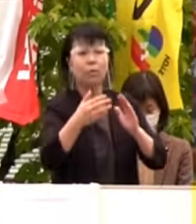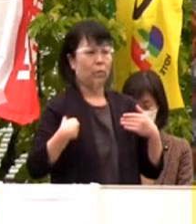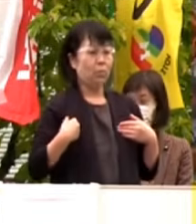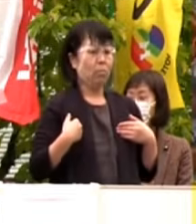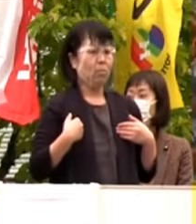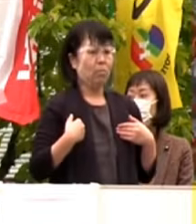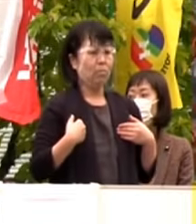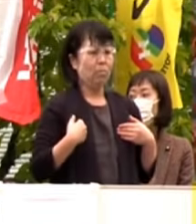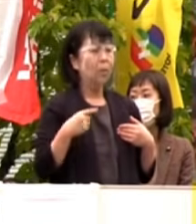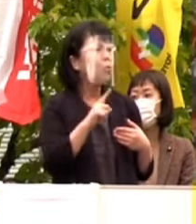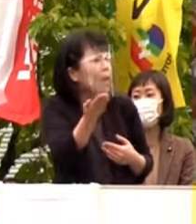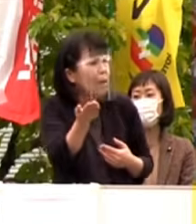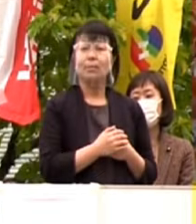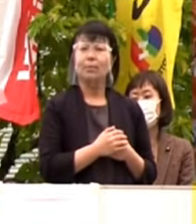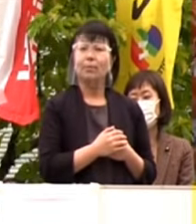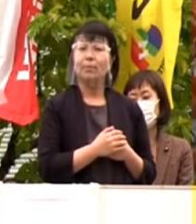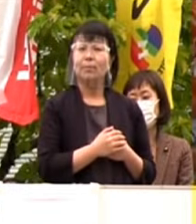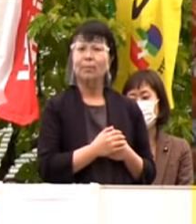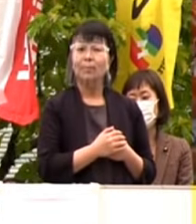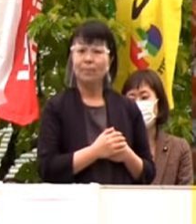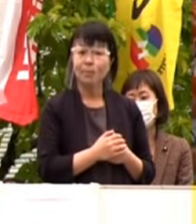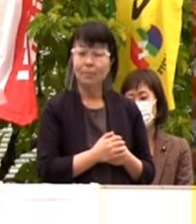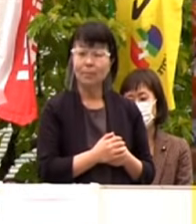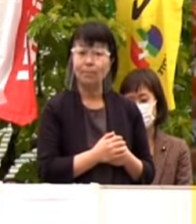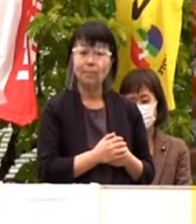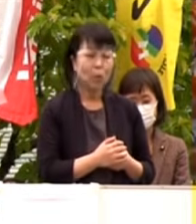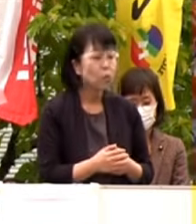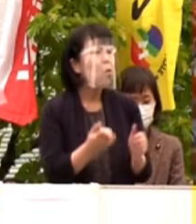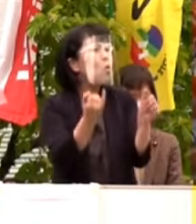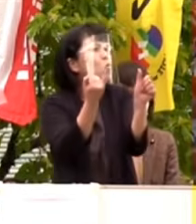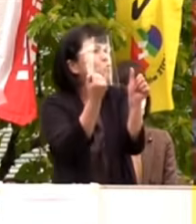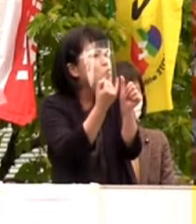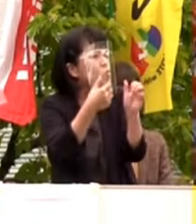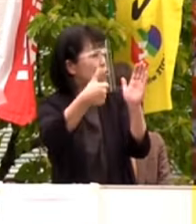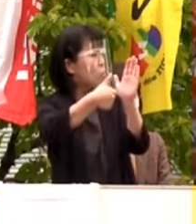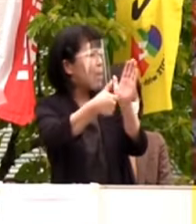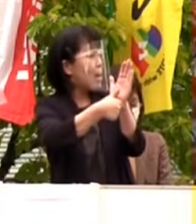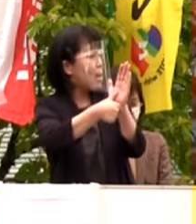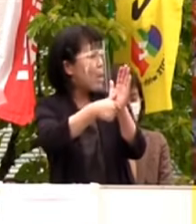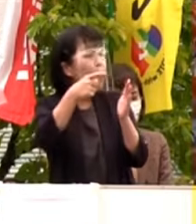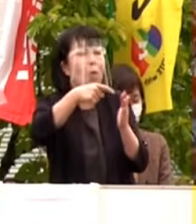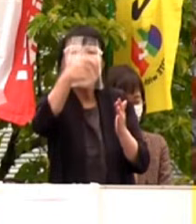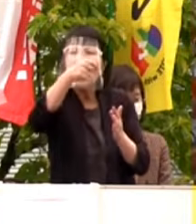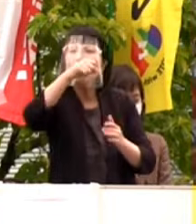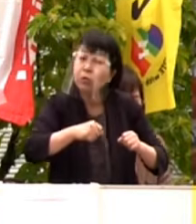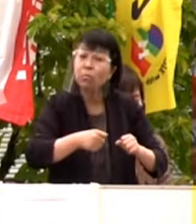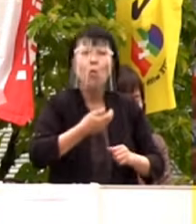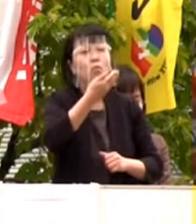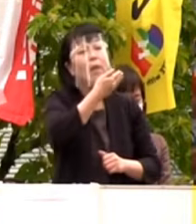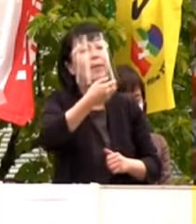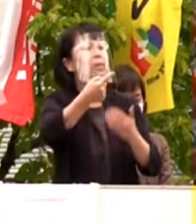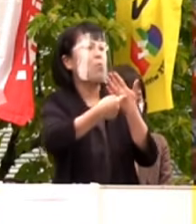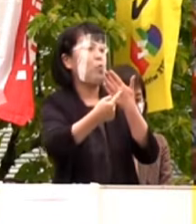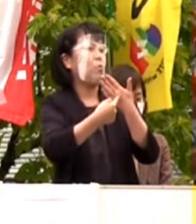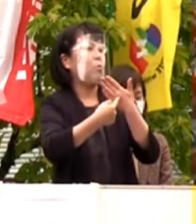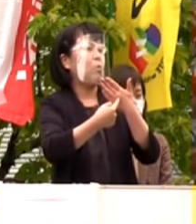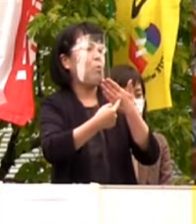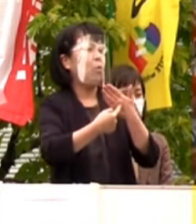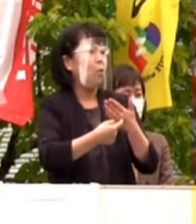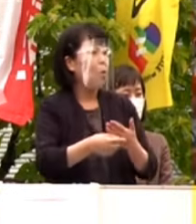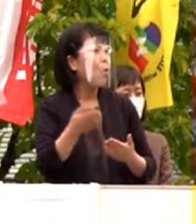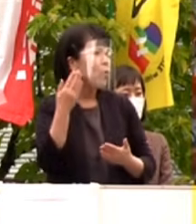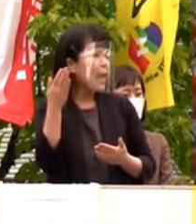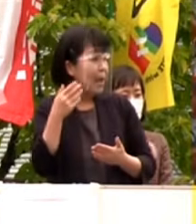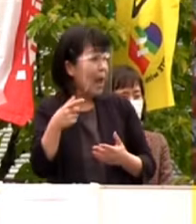が、いかがでしょうか。選択的夫婦別姓の問題も大きな争点です。この前の日本記者クラ